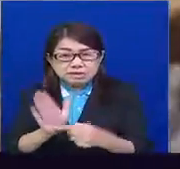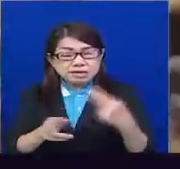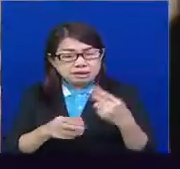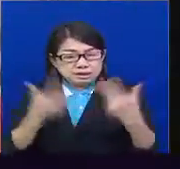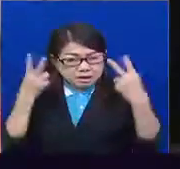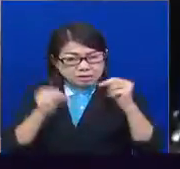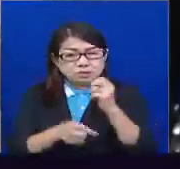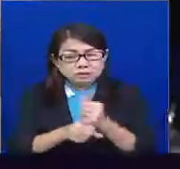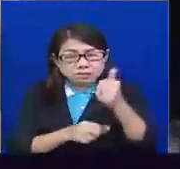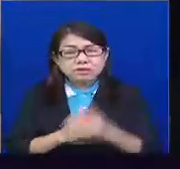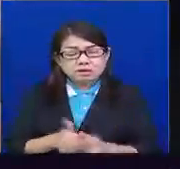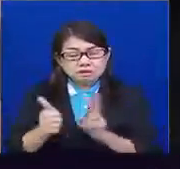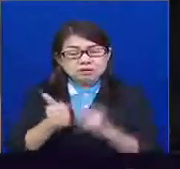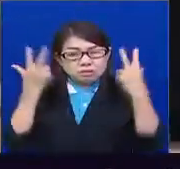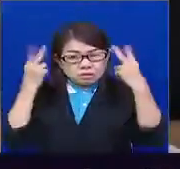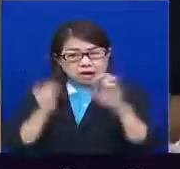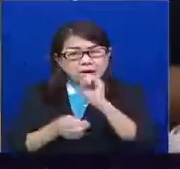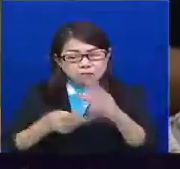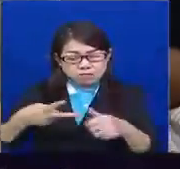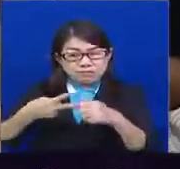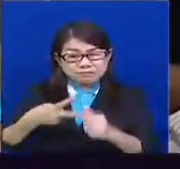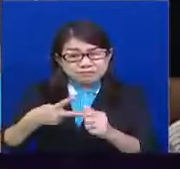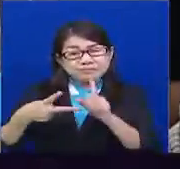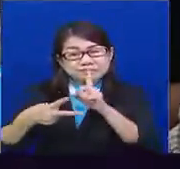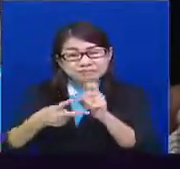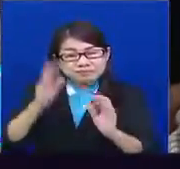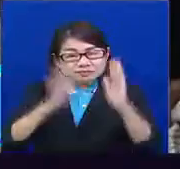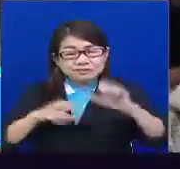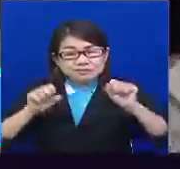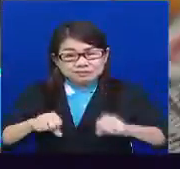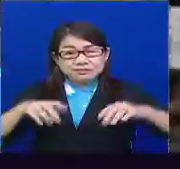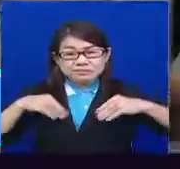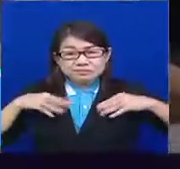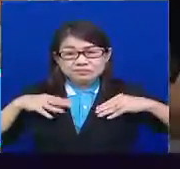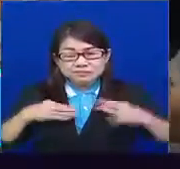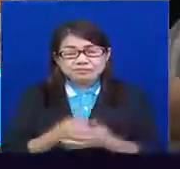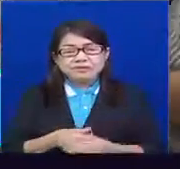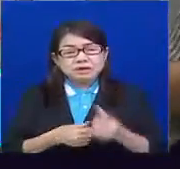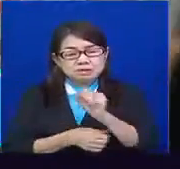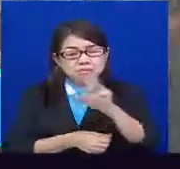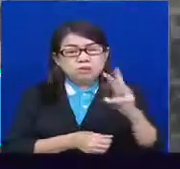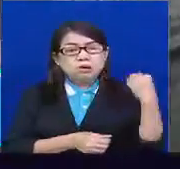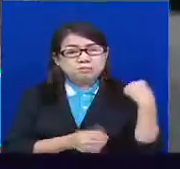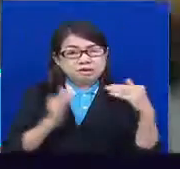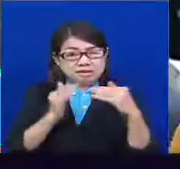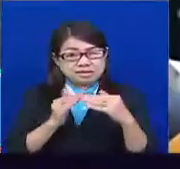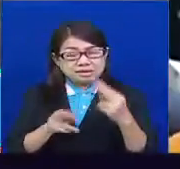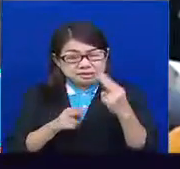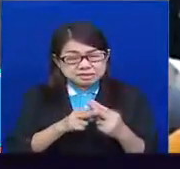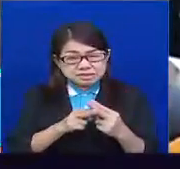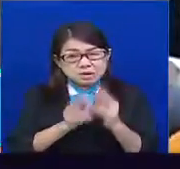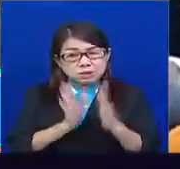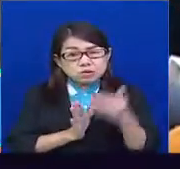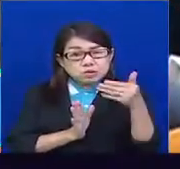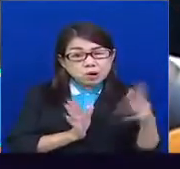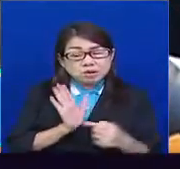รัฐมนตรีได้กล่าวถึงประเด็นคำถามพ่วงที่สนชขอให้สมาชิกวุฒิสภาหรือสวมีสิทธิ์ในการเสนอชื่อนายกรัฐมนตรีว่าตาม